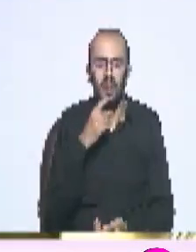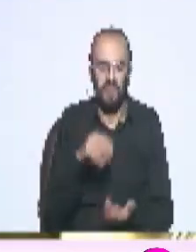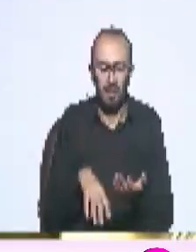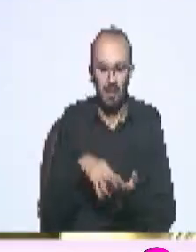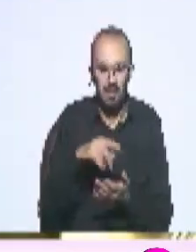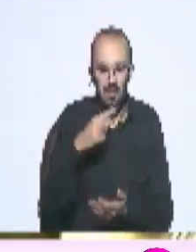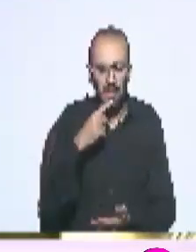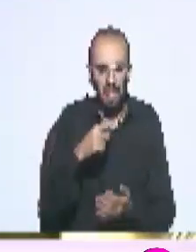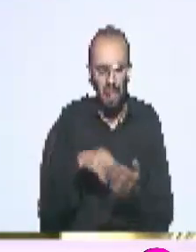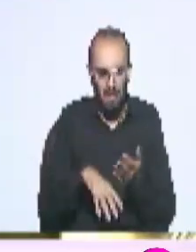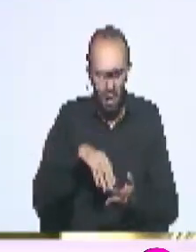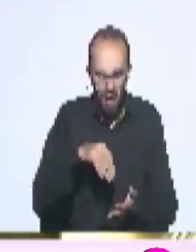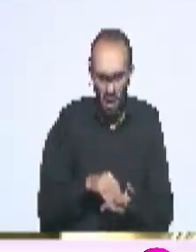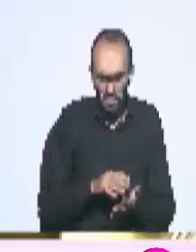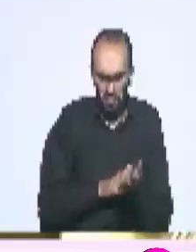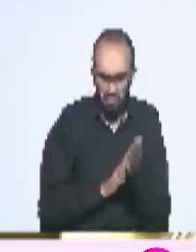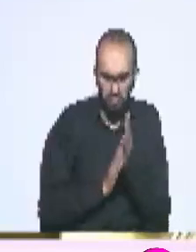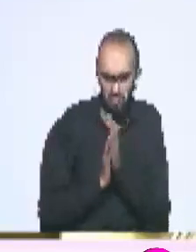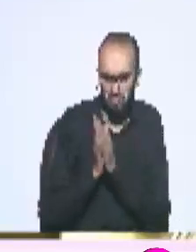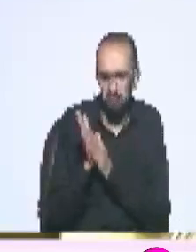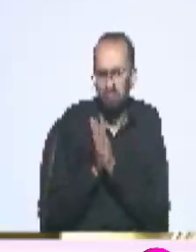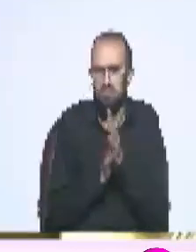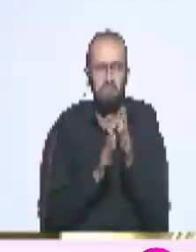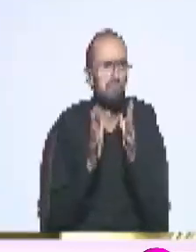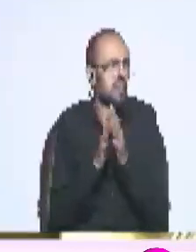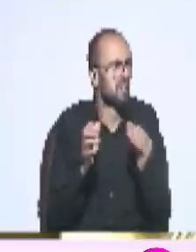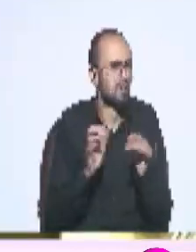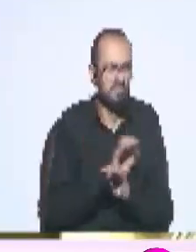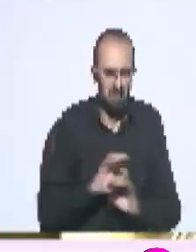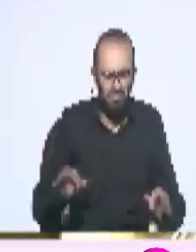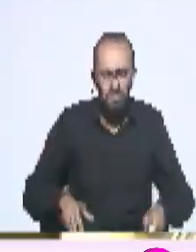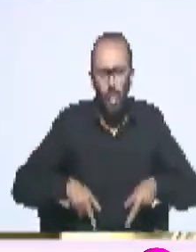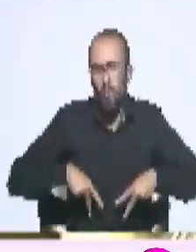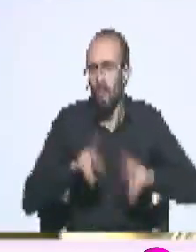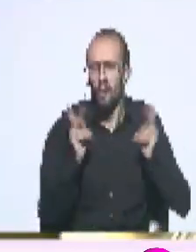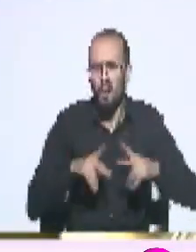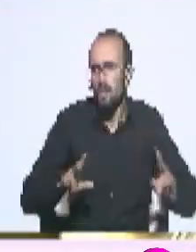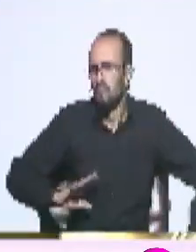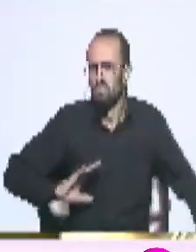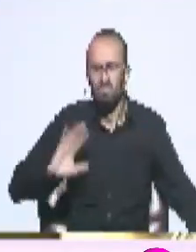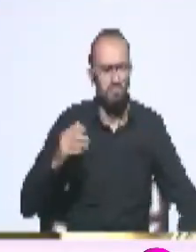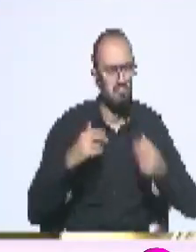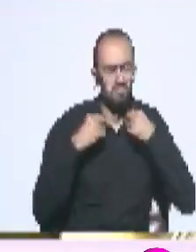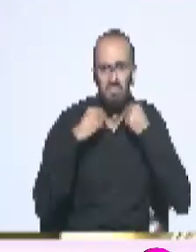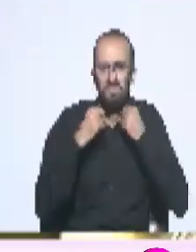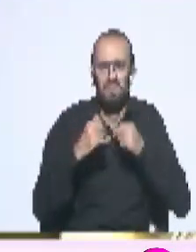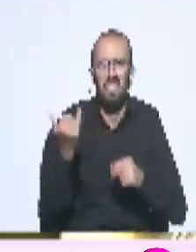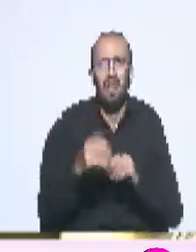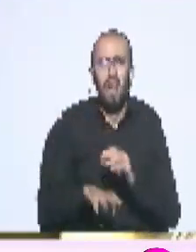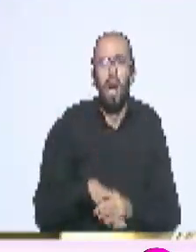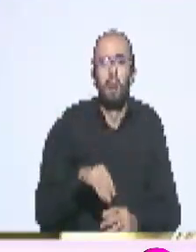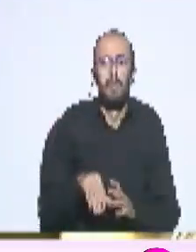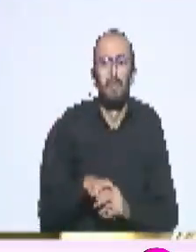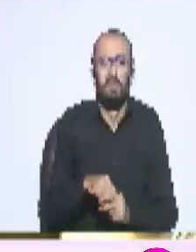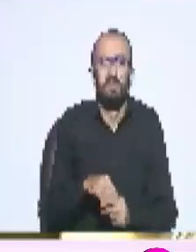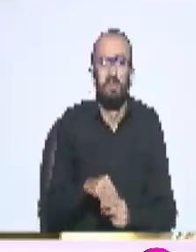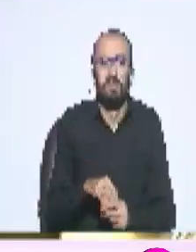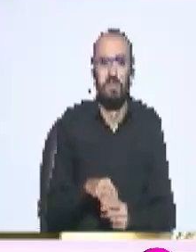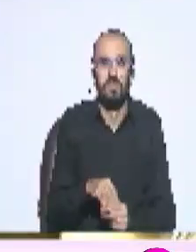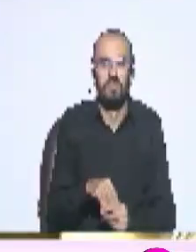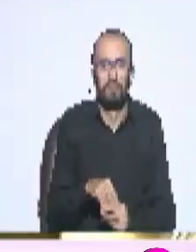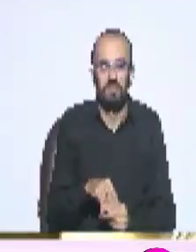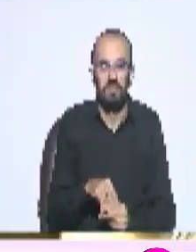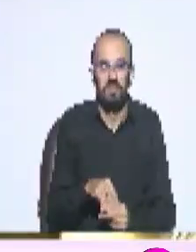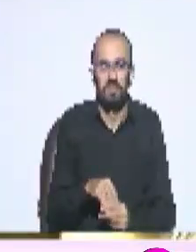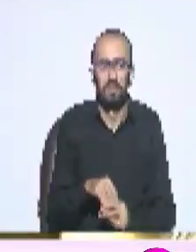هعمل وهكسر هخرب الدنيا في السنه الجديده كل الحاجات اللي كنت بتمنى ان انا احققها بتمنى وطبعا